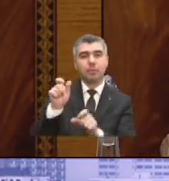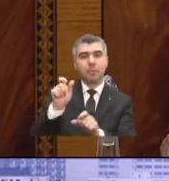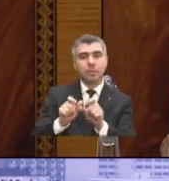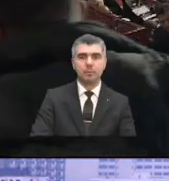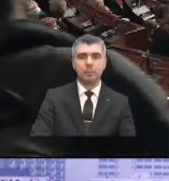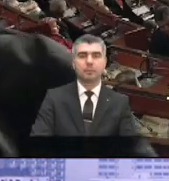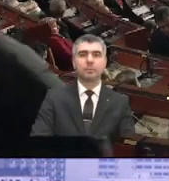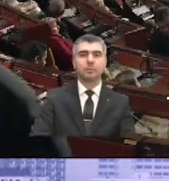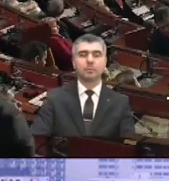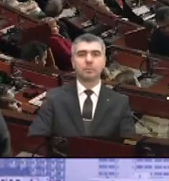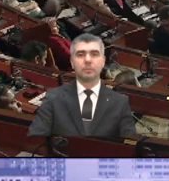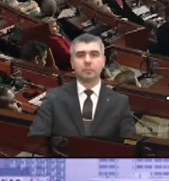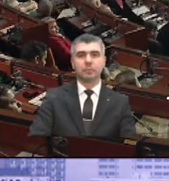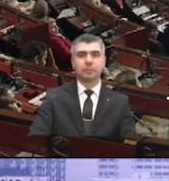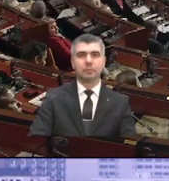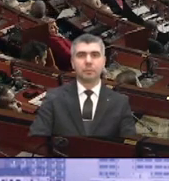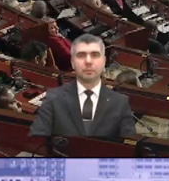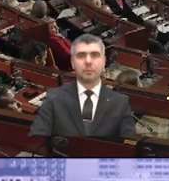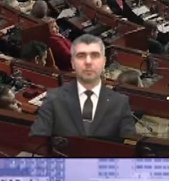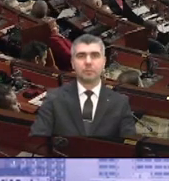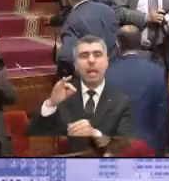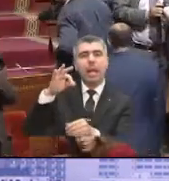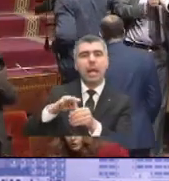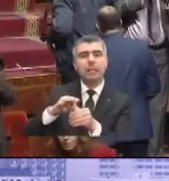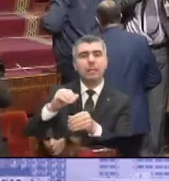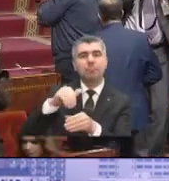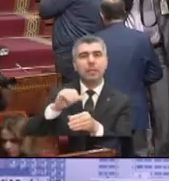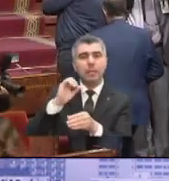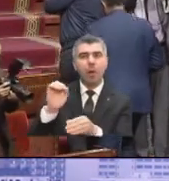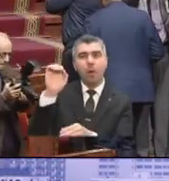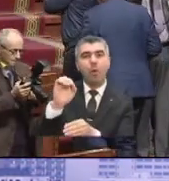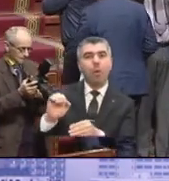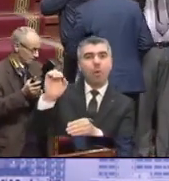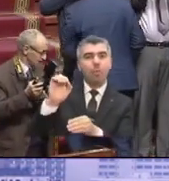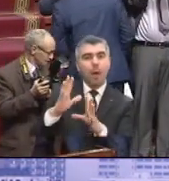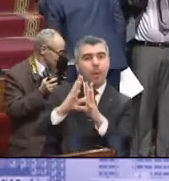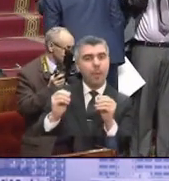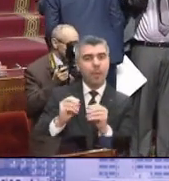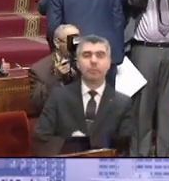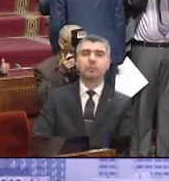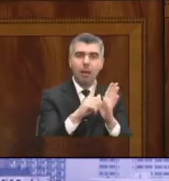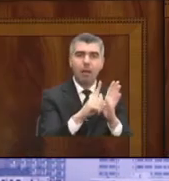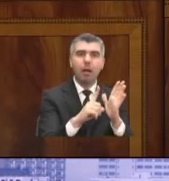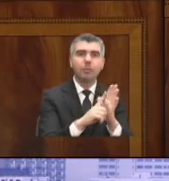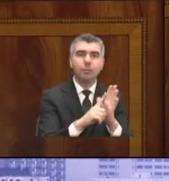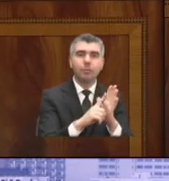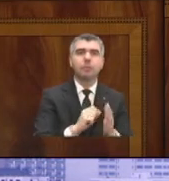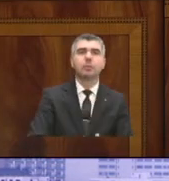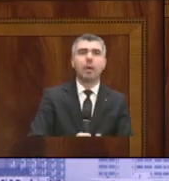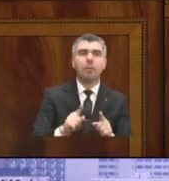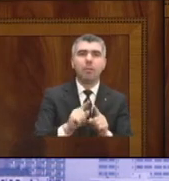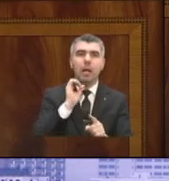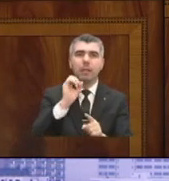من التعديلات المقترحه خاصه من مجلس المستشارين تجاوزت 57% من التعديلات